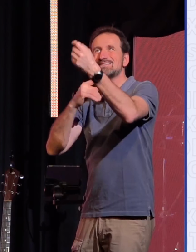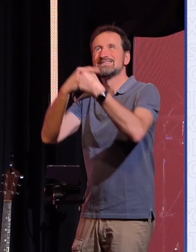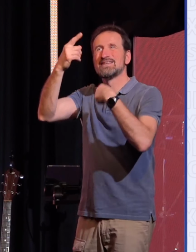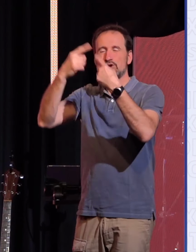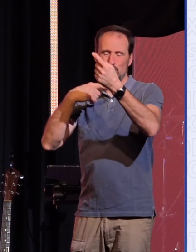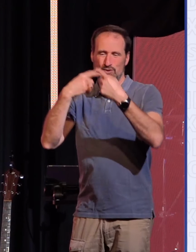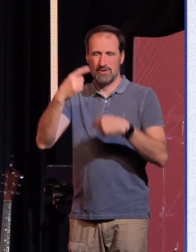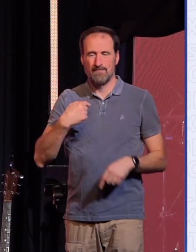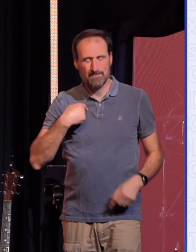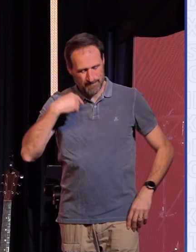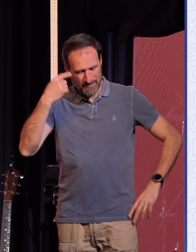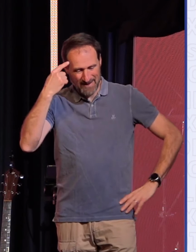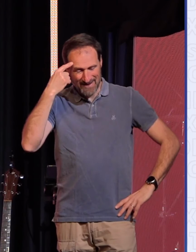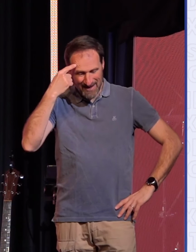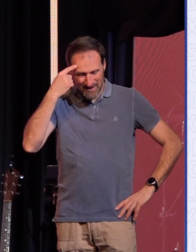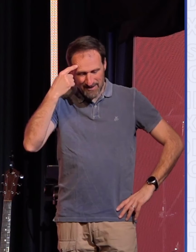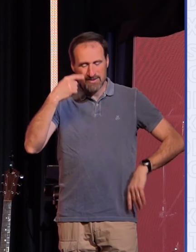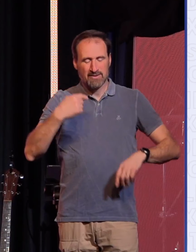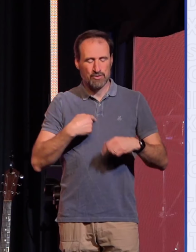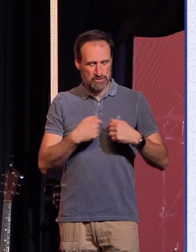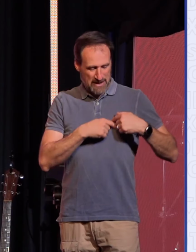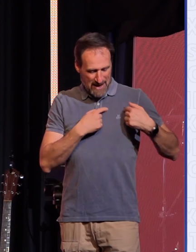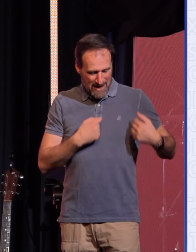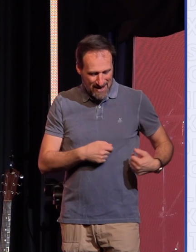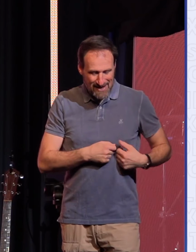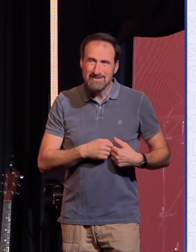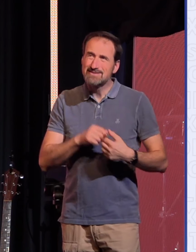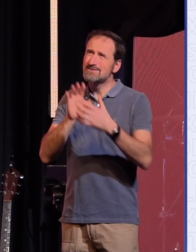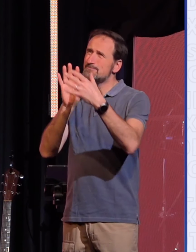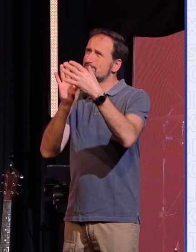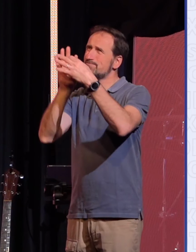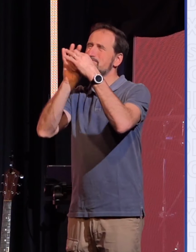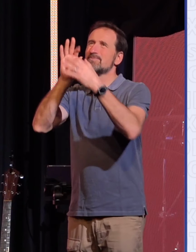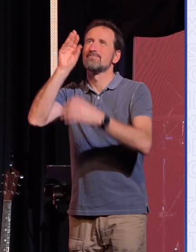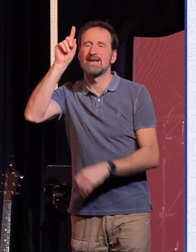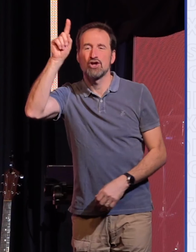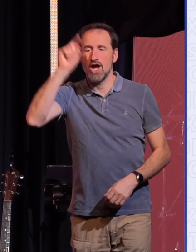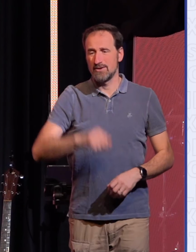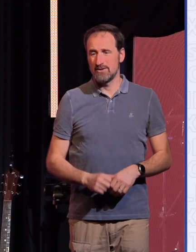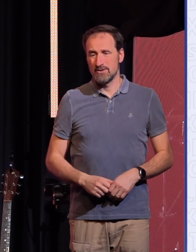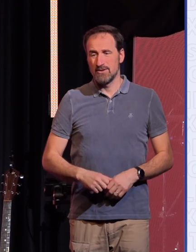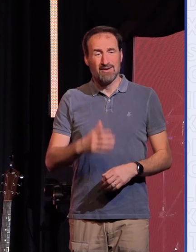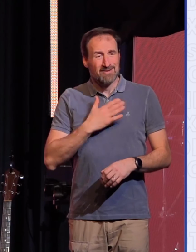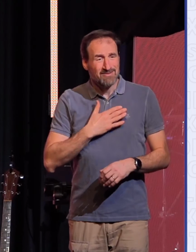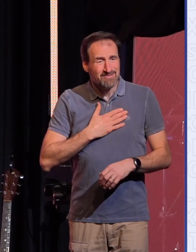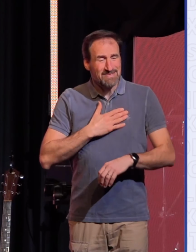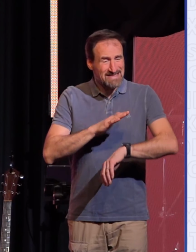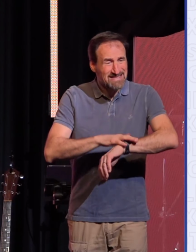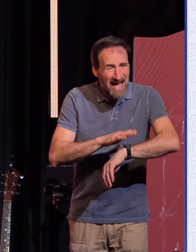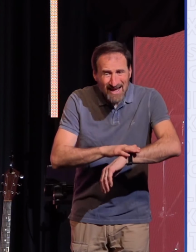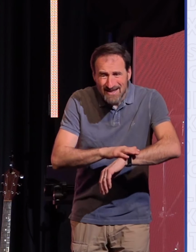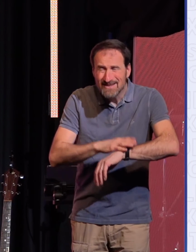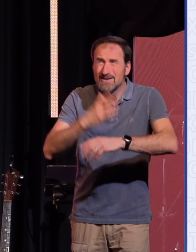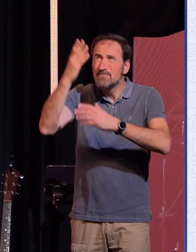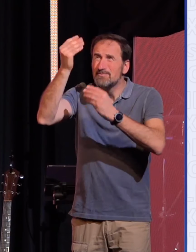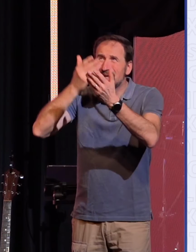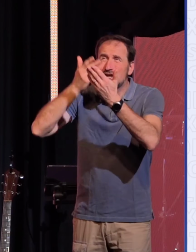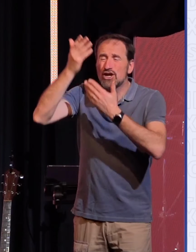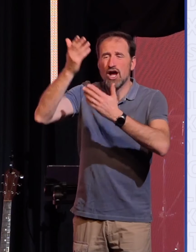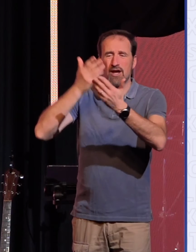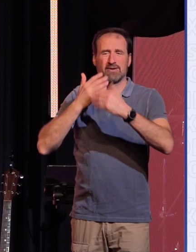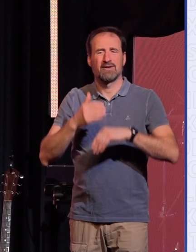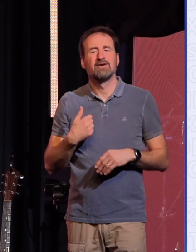unseren Gedanken, unser Herz mit ihm eins machen, wenn wir unsere Zeit im Gebet verbringen und ihn suchen, wenn wir unsere Zeit wirklich im Wort